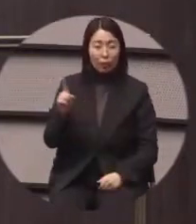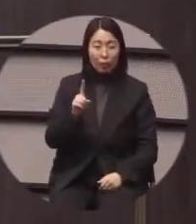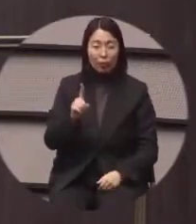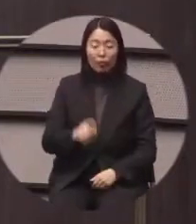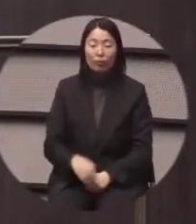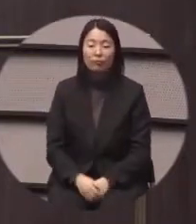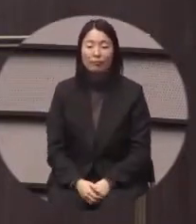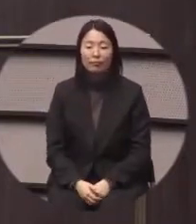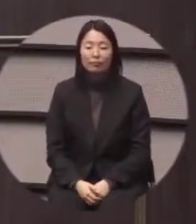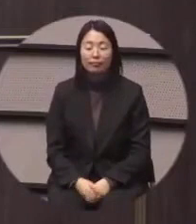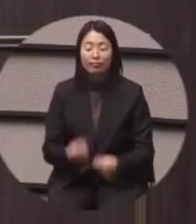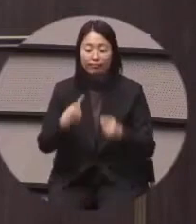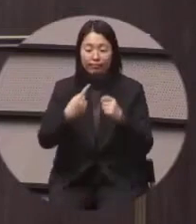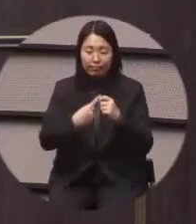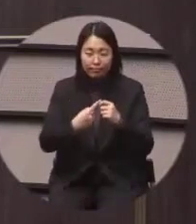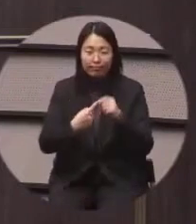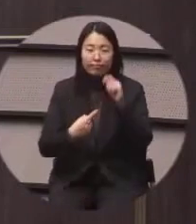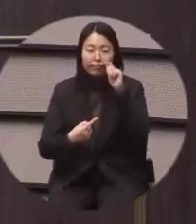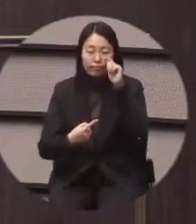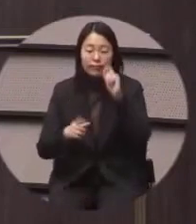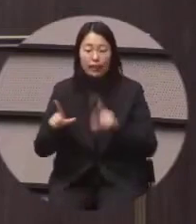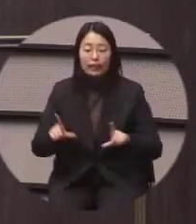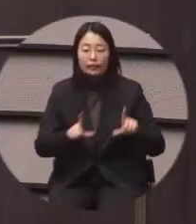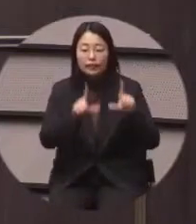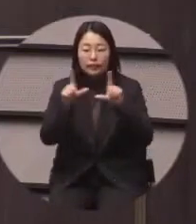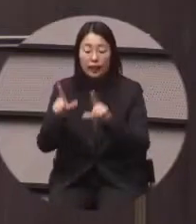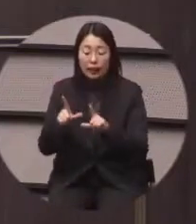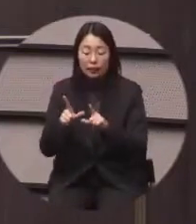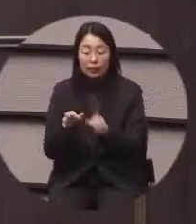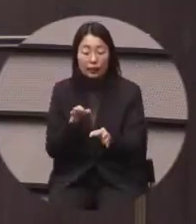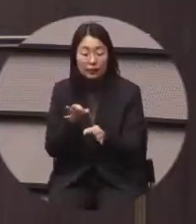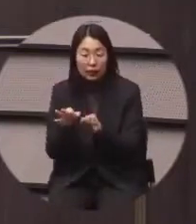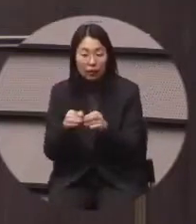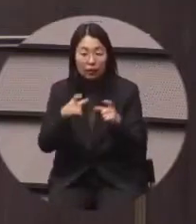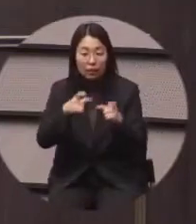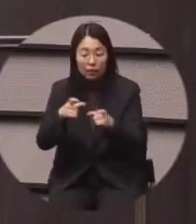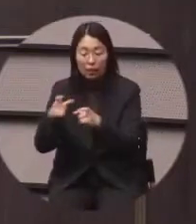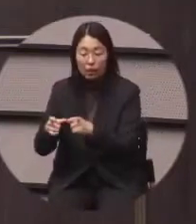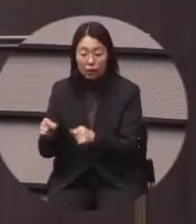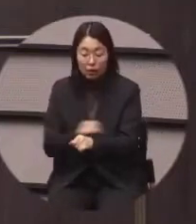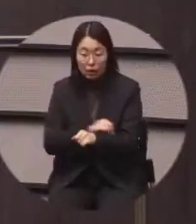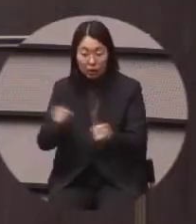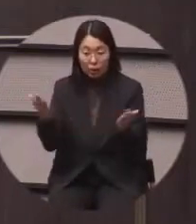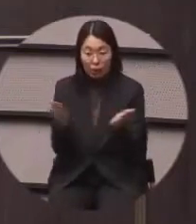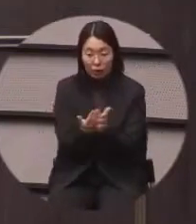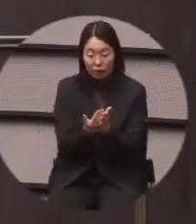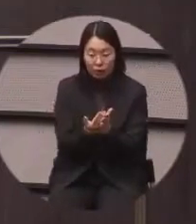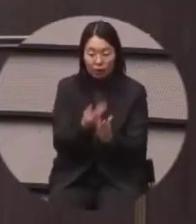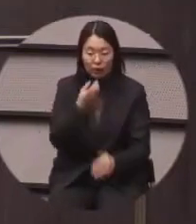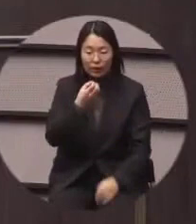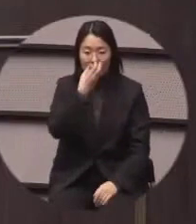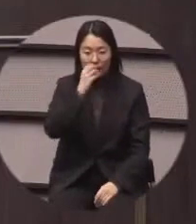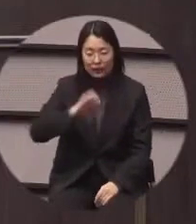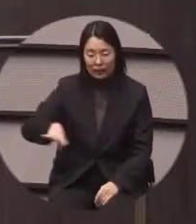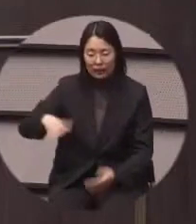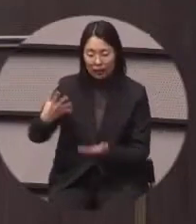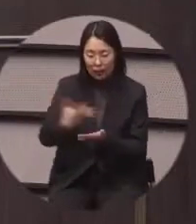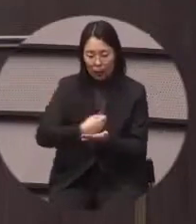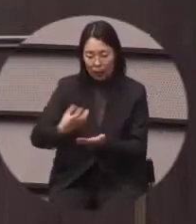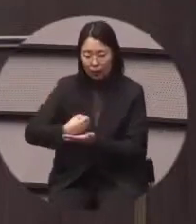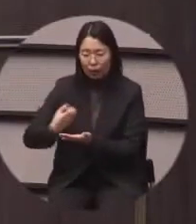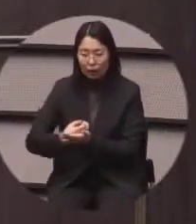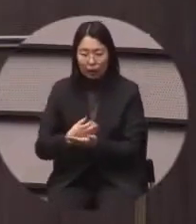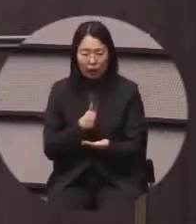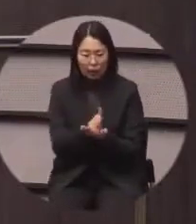같습니다. 첫째, 주거, 산업, 상업지역별 특성을 고려한 폐기물 수집 운반 계획 수립을 검토해